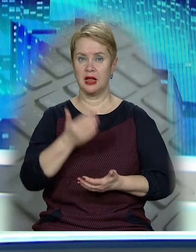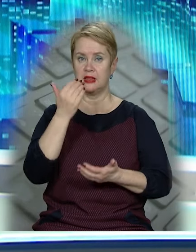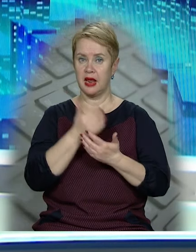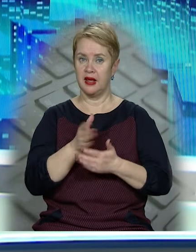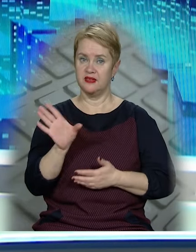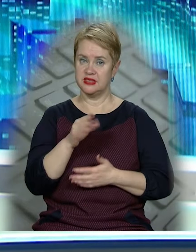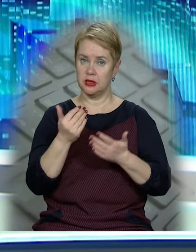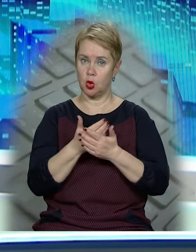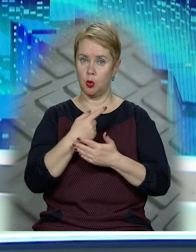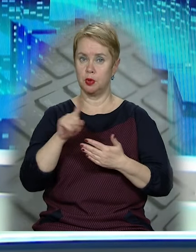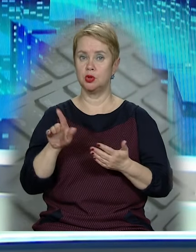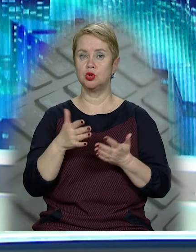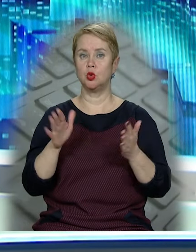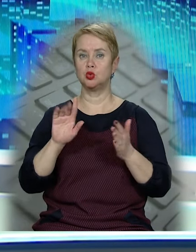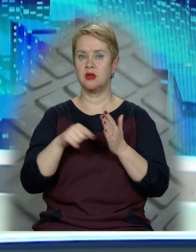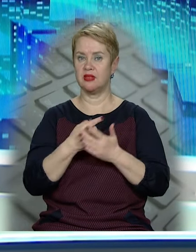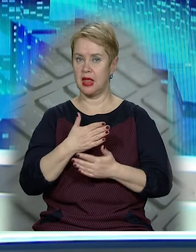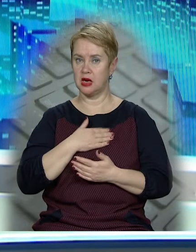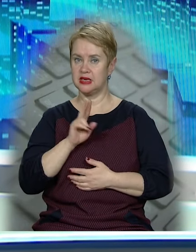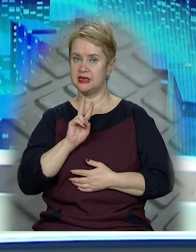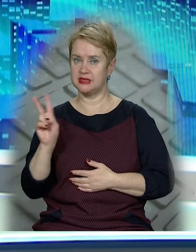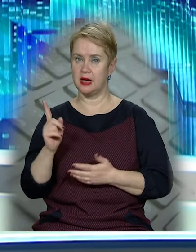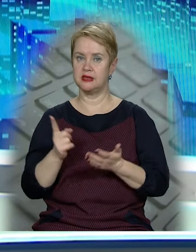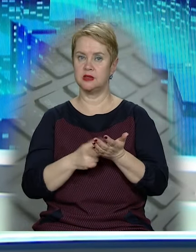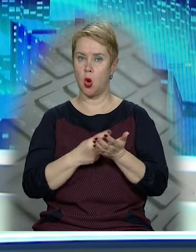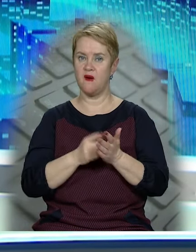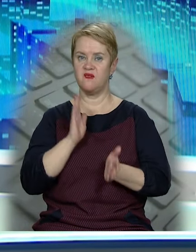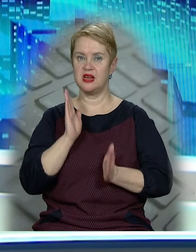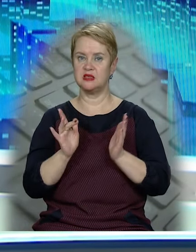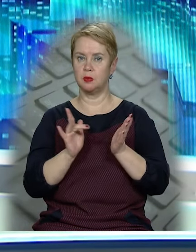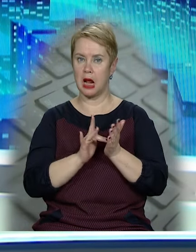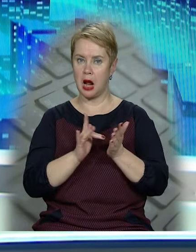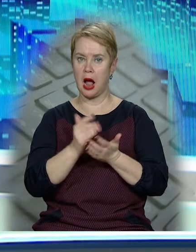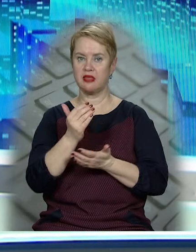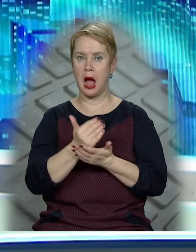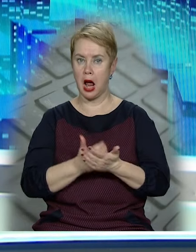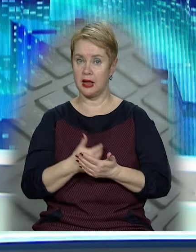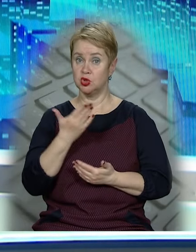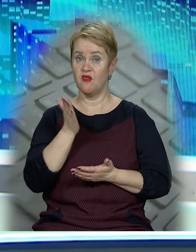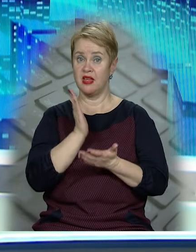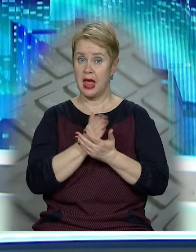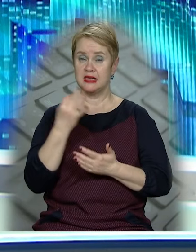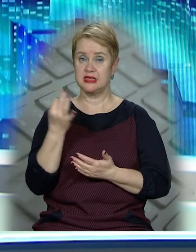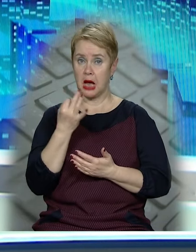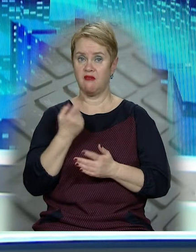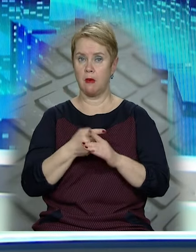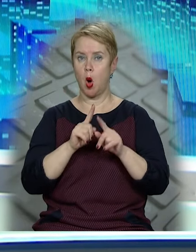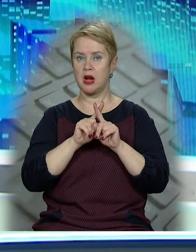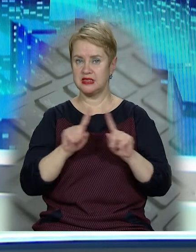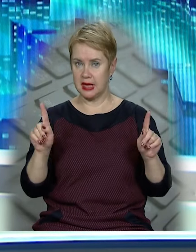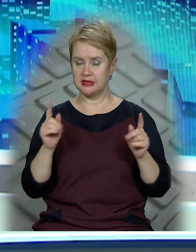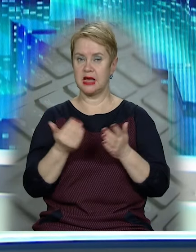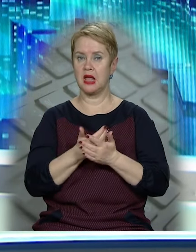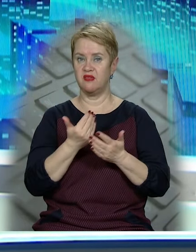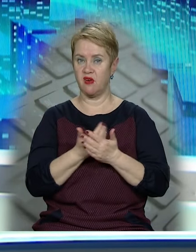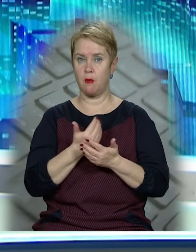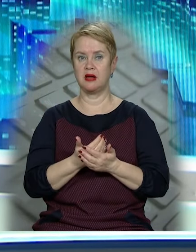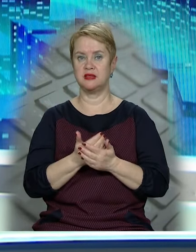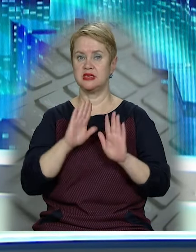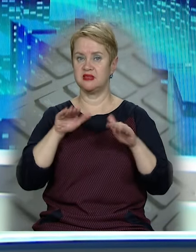Наразі це всі новини. Більше дізнавайтесь на нашому сайті, на сторінці у Фейсбук та у Телеграм-каналі. Якщо у вас є цікава або резонансна